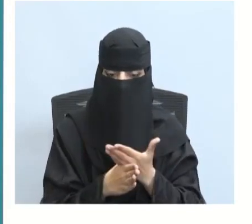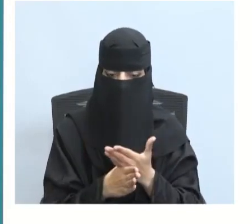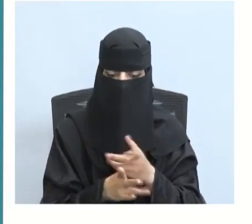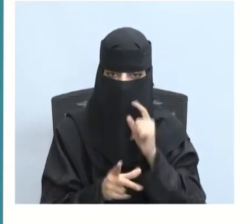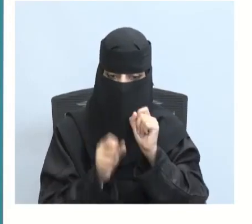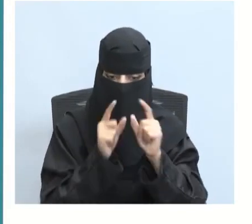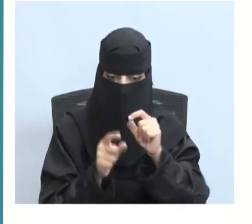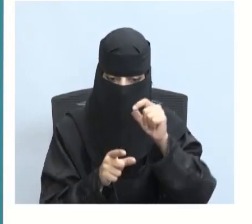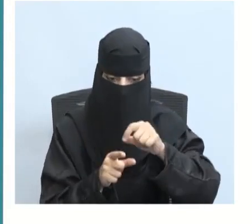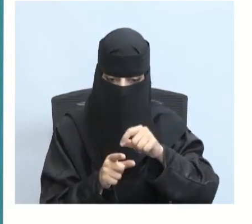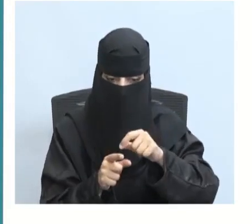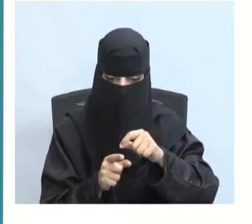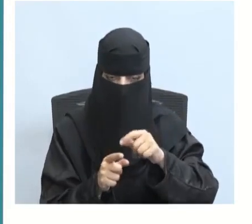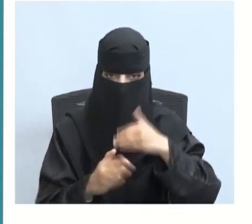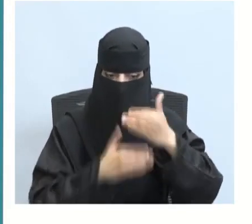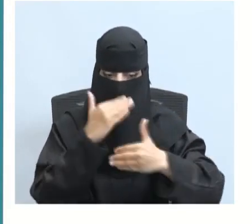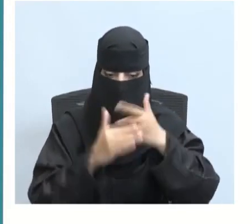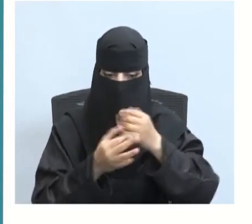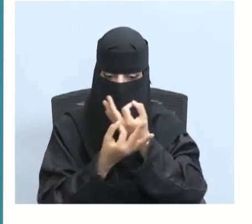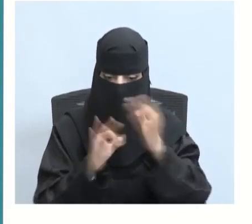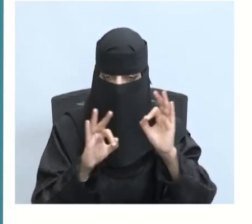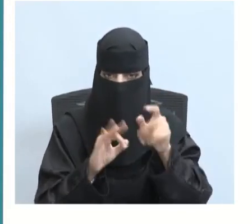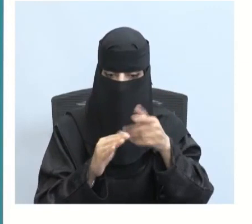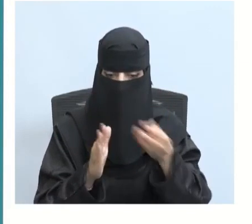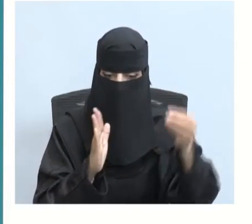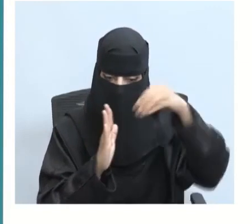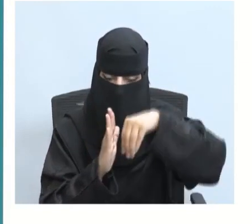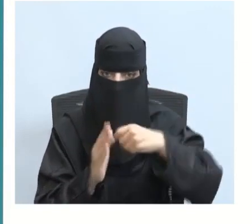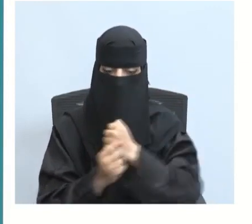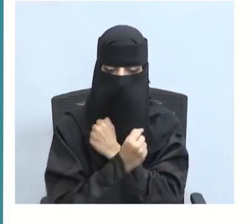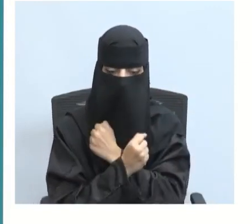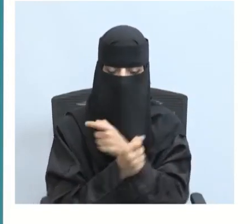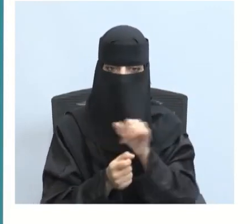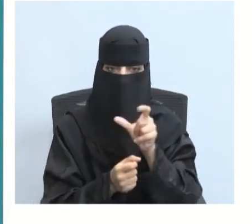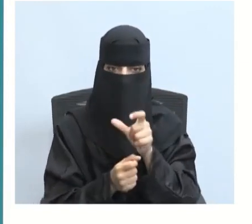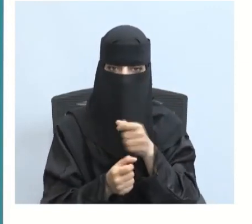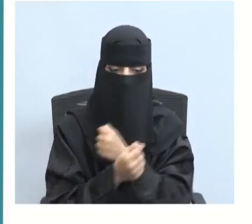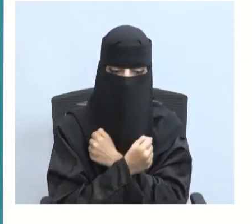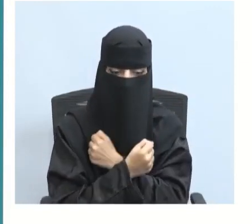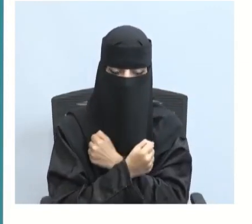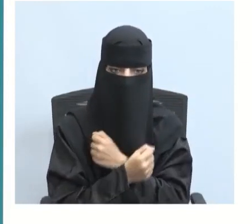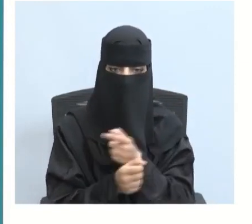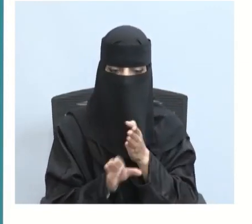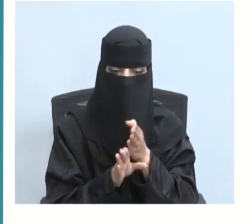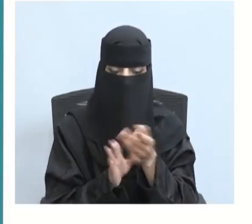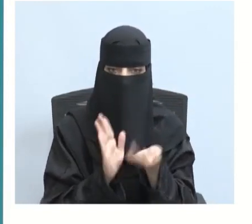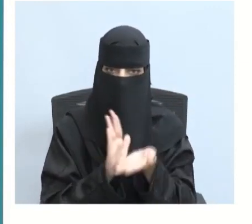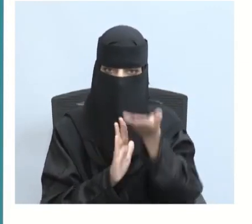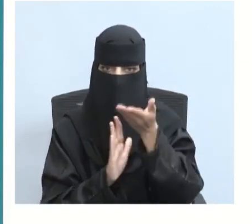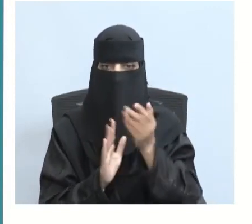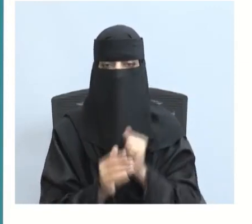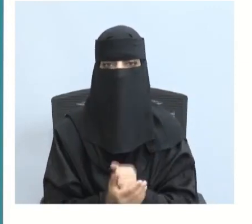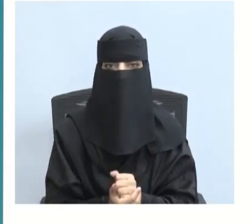التقنيه في الوقت الحالي غير متطوره بشكل كافي لتزود بالطاقه من هذه المصادر باسعار